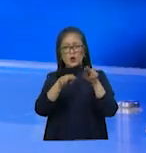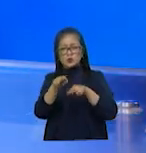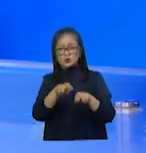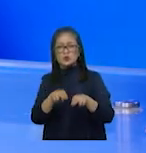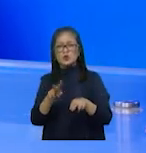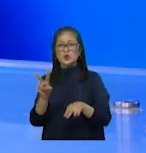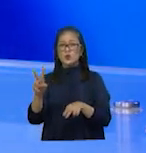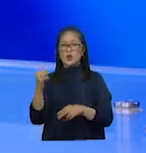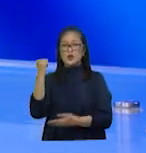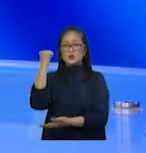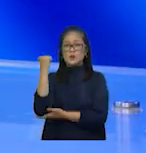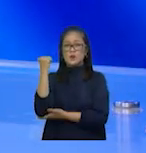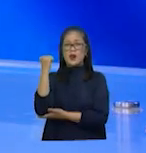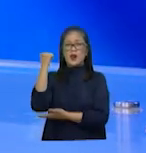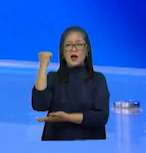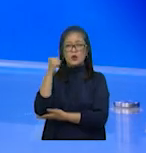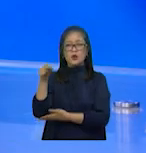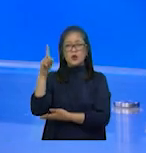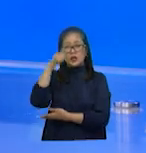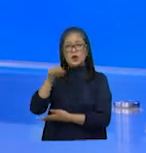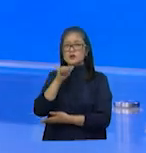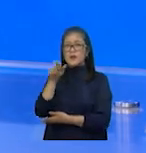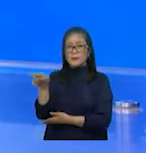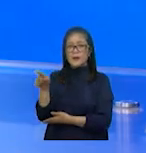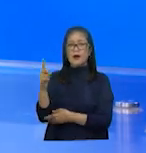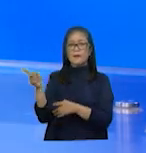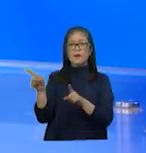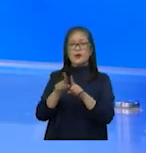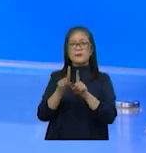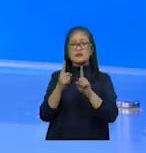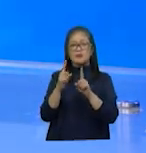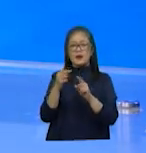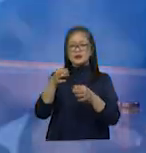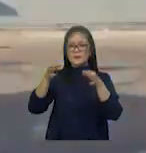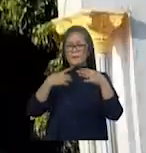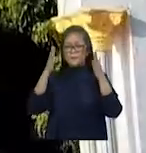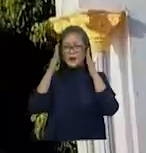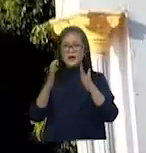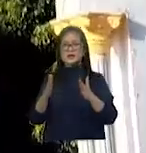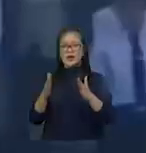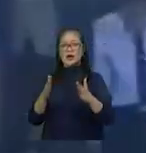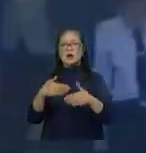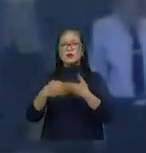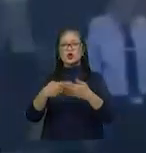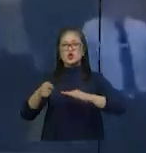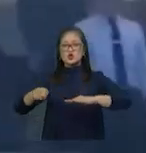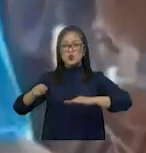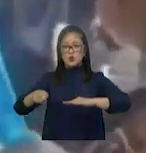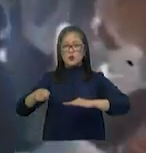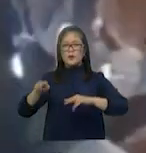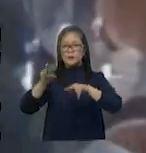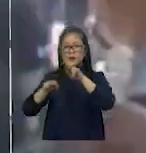diketahui identitasnya dan akan didampingi 11 pengacara selama proses hukum. Proses penyidikan kasus kematian Albar